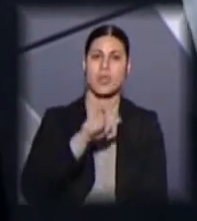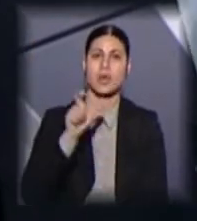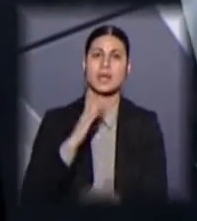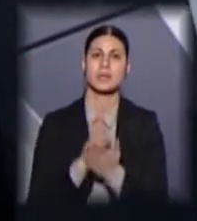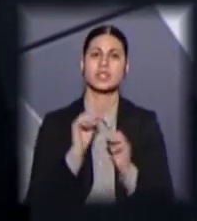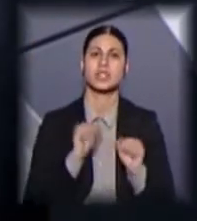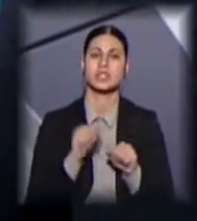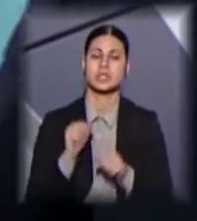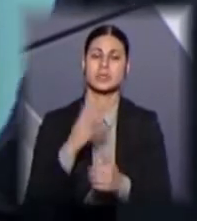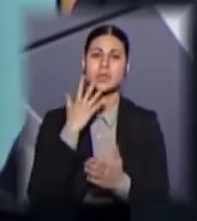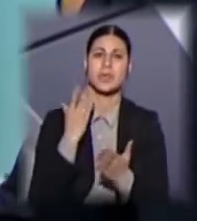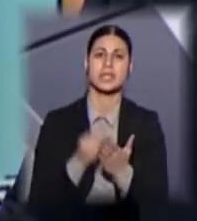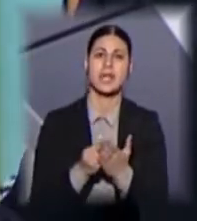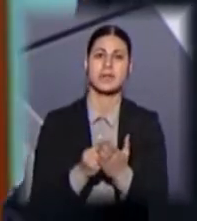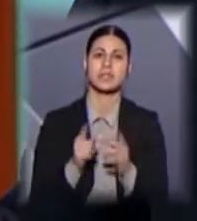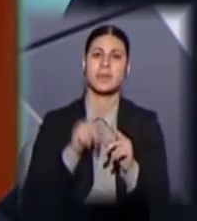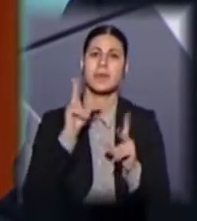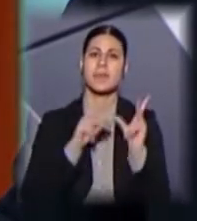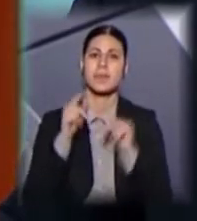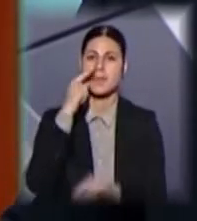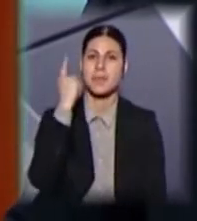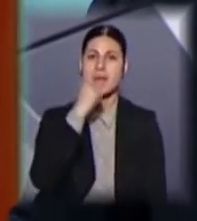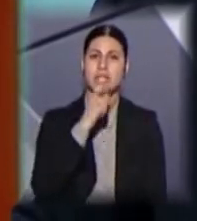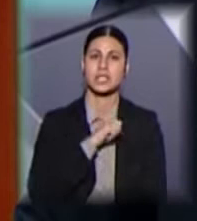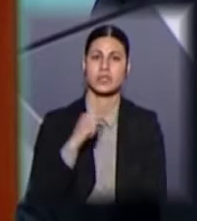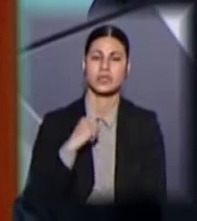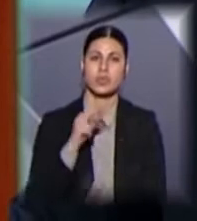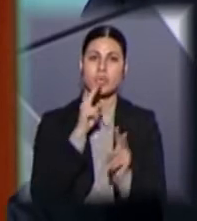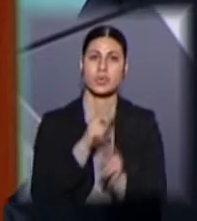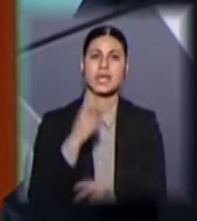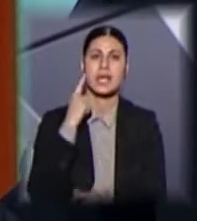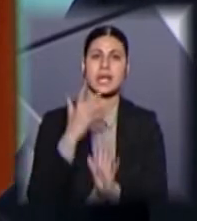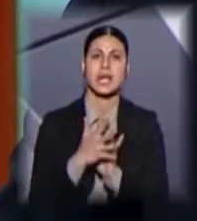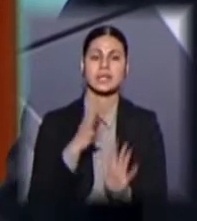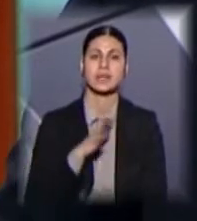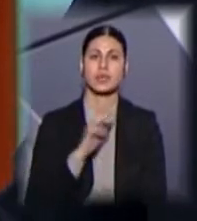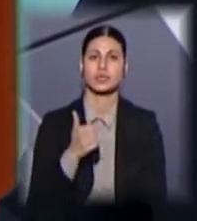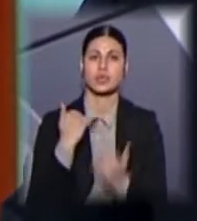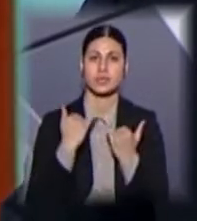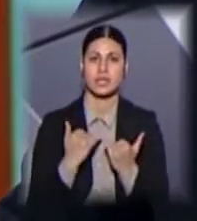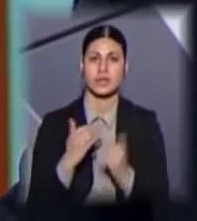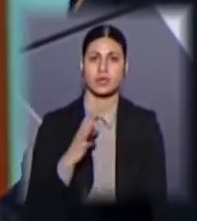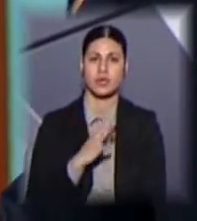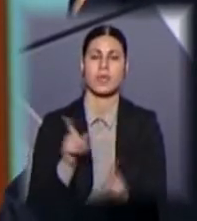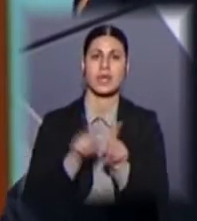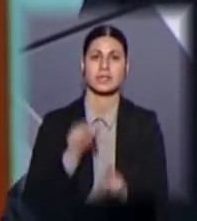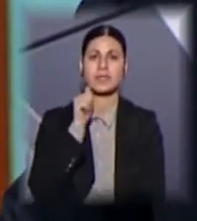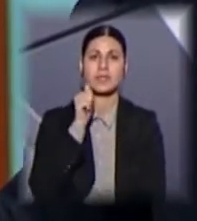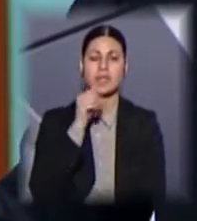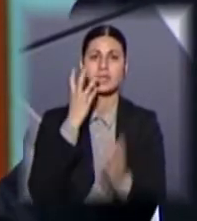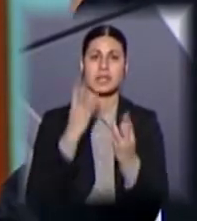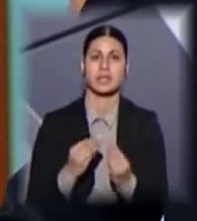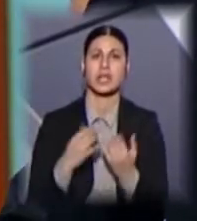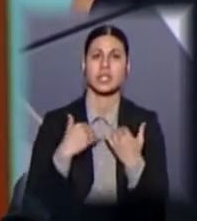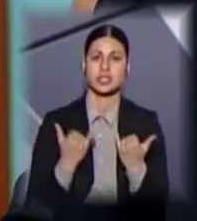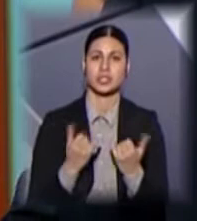საშუალება თავიანთი ბედიღბალი ისე განსაზღვრონ, რომ მათთვის გასაგები იყოს როგორც დღევანდელი ყოფა, ასევე ხვალინდელი დღე. ჩვენ შემთხვევაში